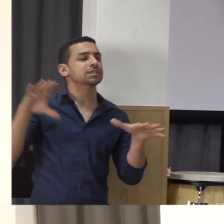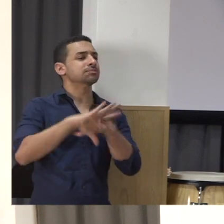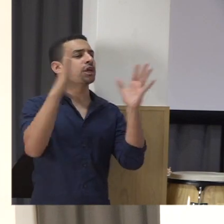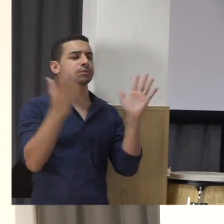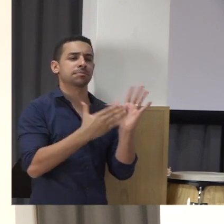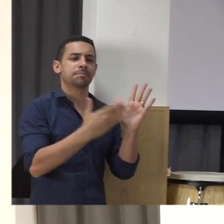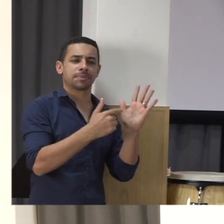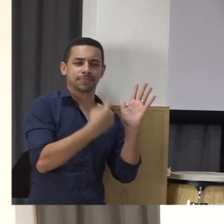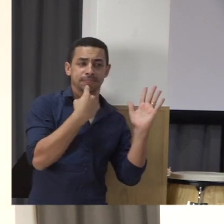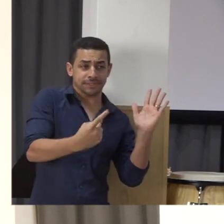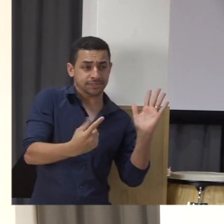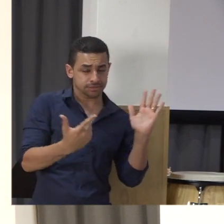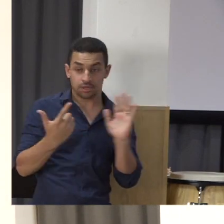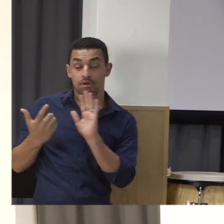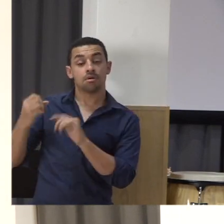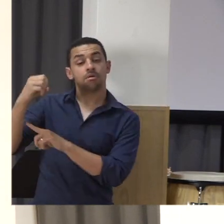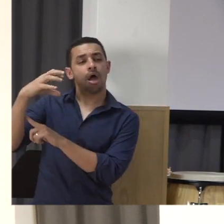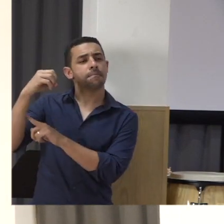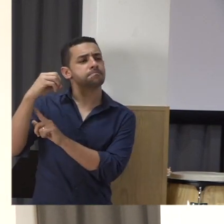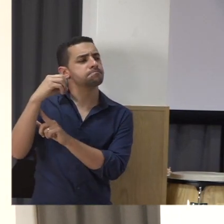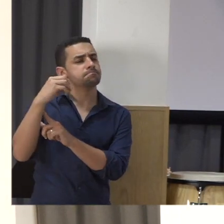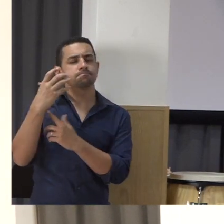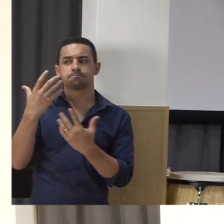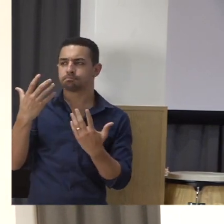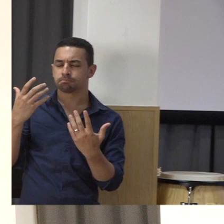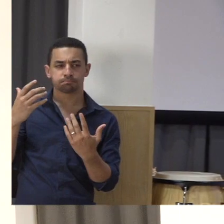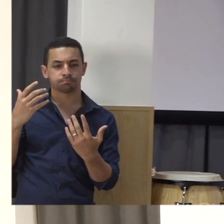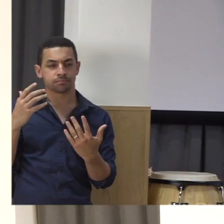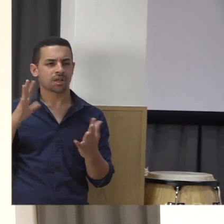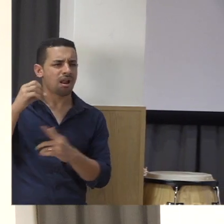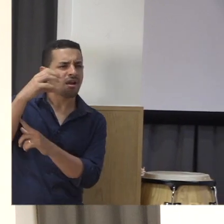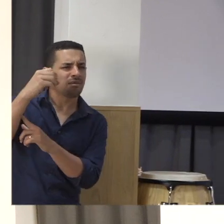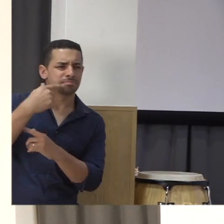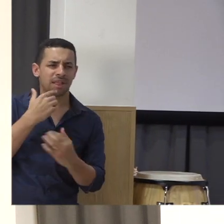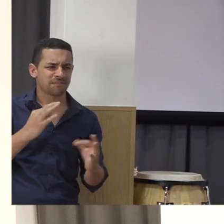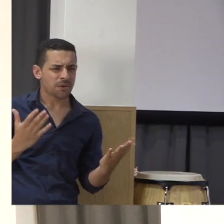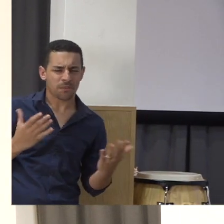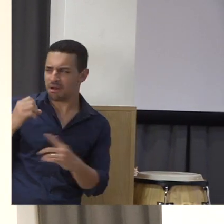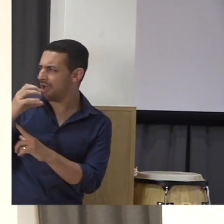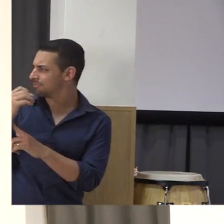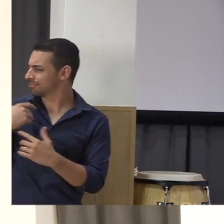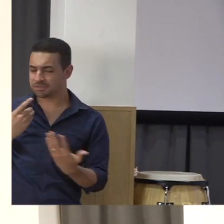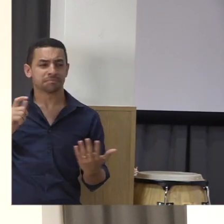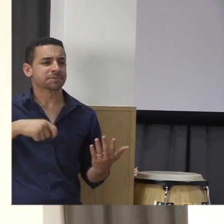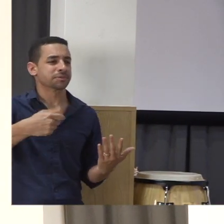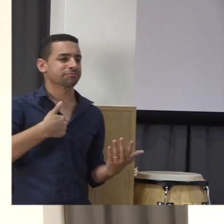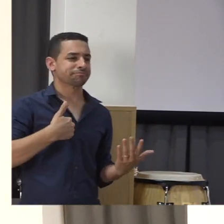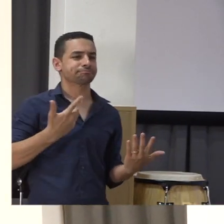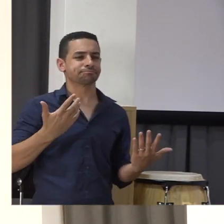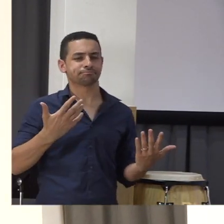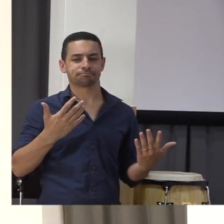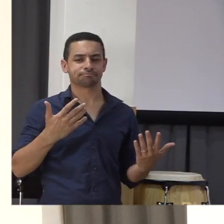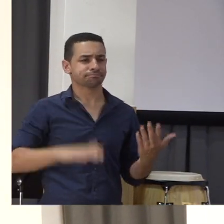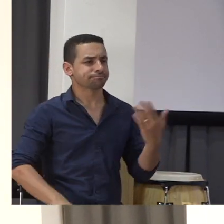parole de Dieu, la lampe ne permet pas, et de quelle lampe je parle ici? Moi, j'ai grandi, je